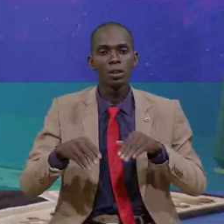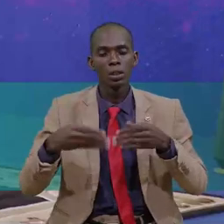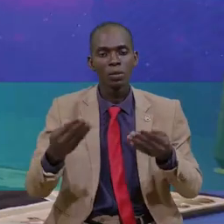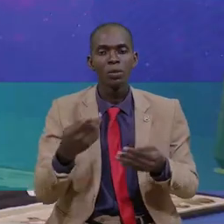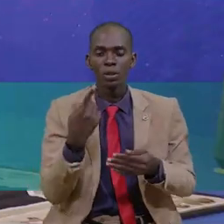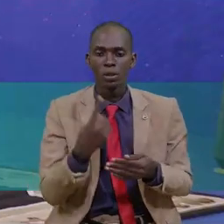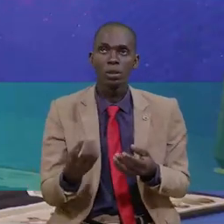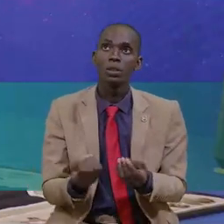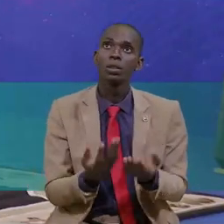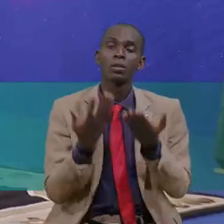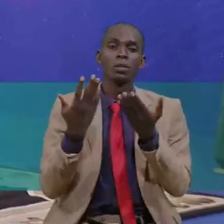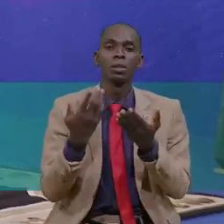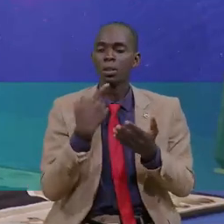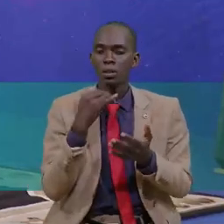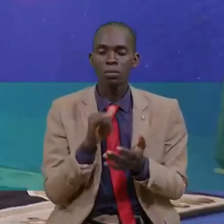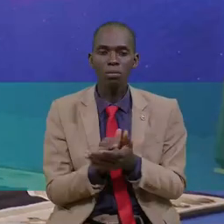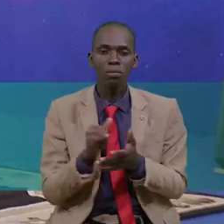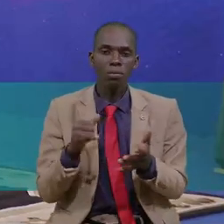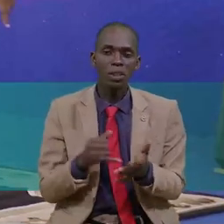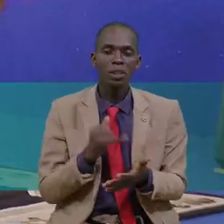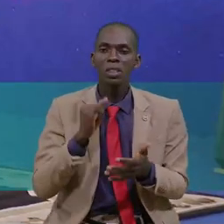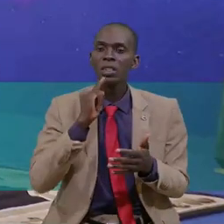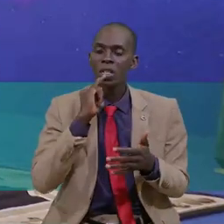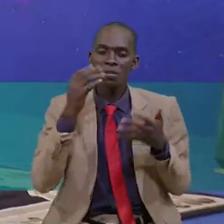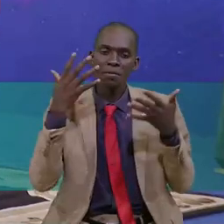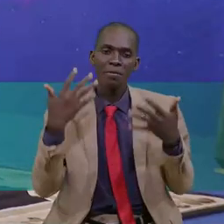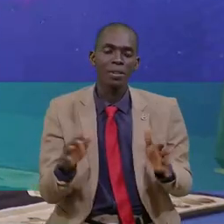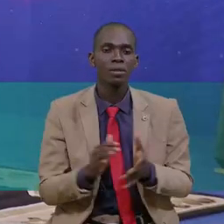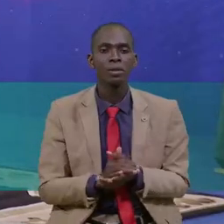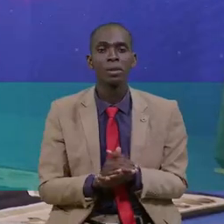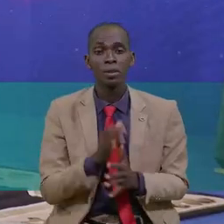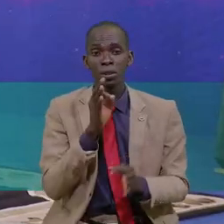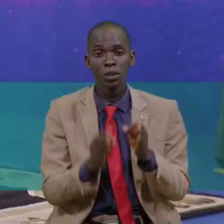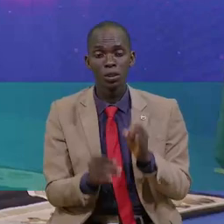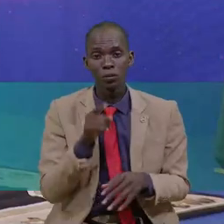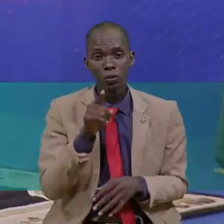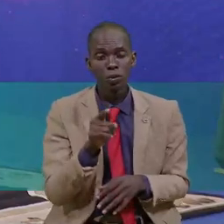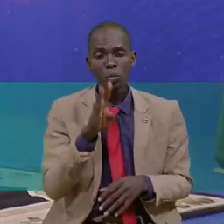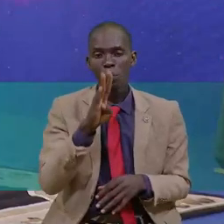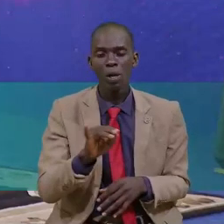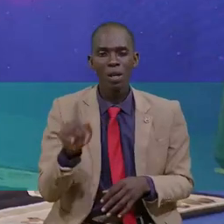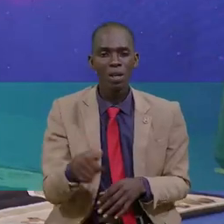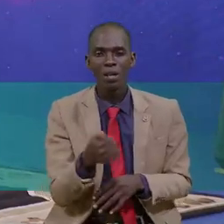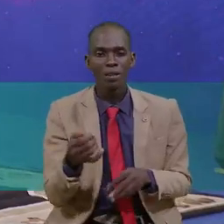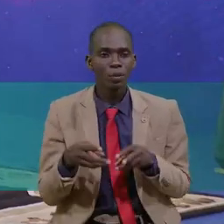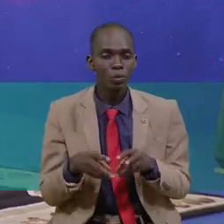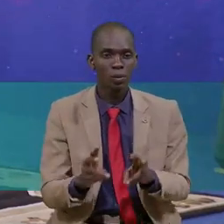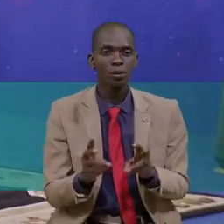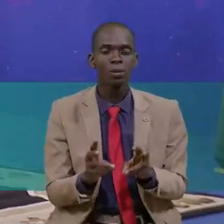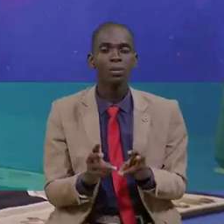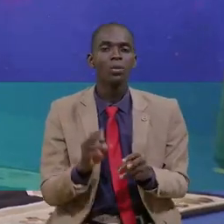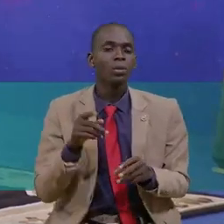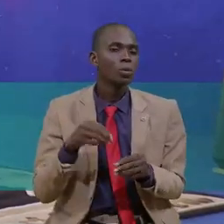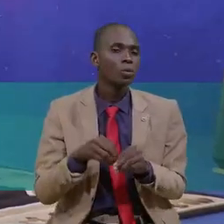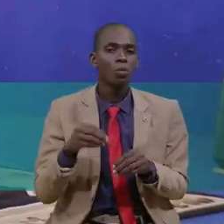a donné le sacrifice, il a dit tout est accompli. Si toi, par tout autre